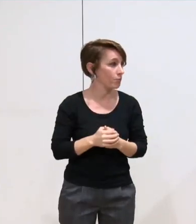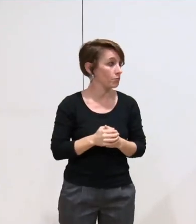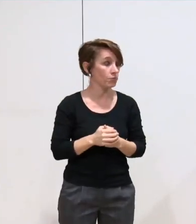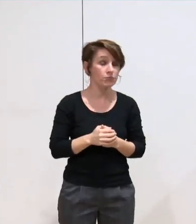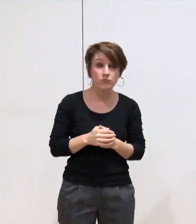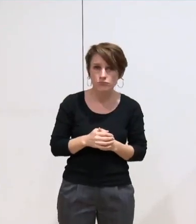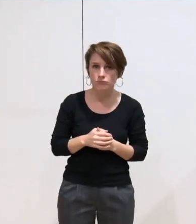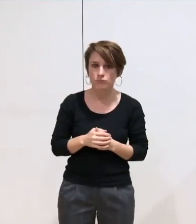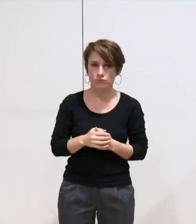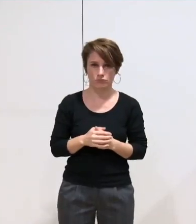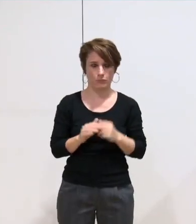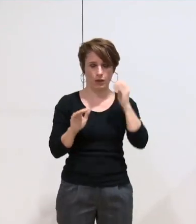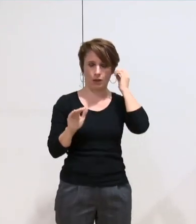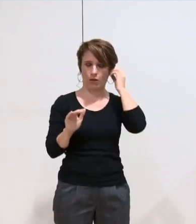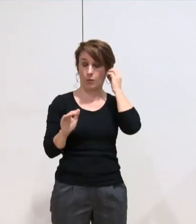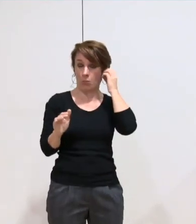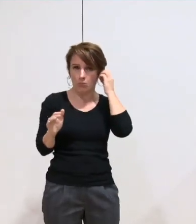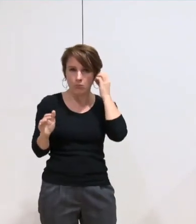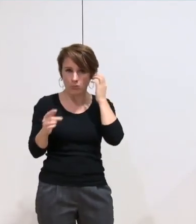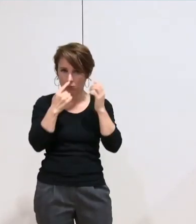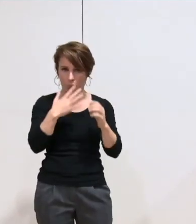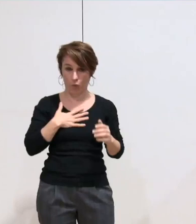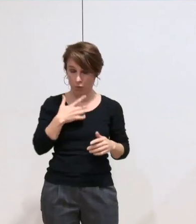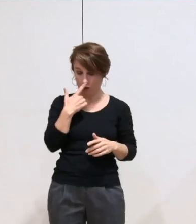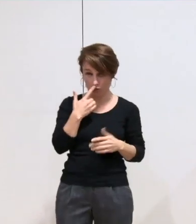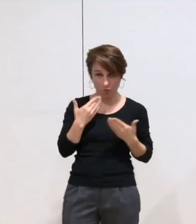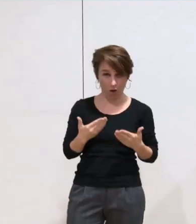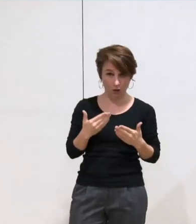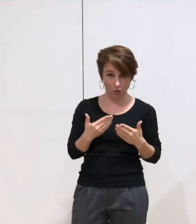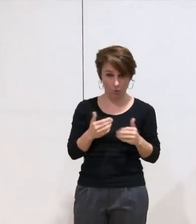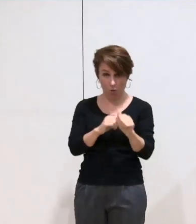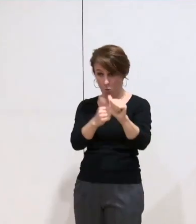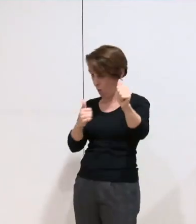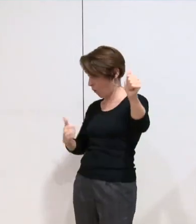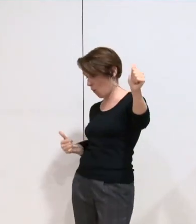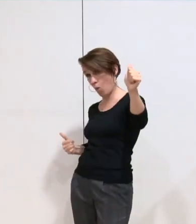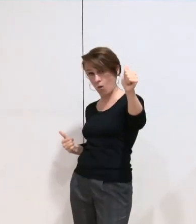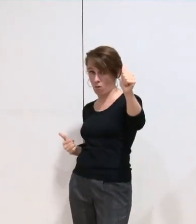j'ai l'impression qu'on vient quand même de très loin. Donc, du coup, je me suis demandé